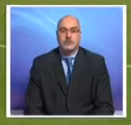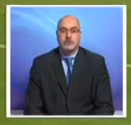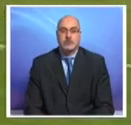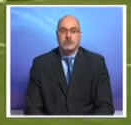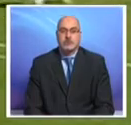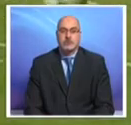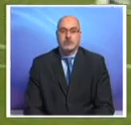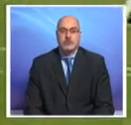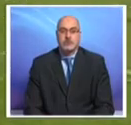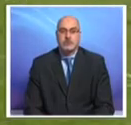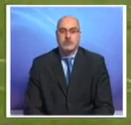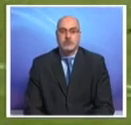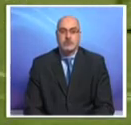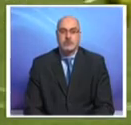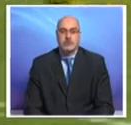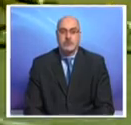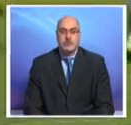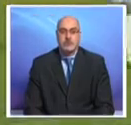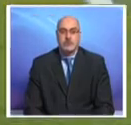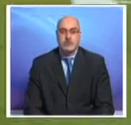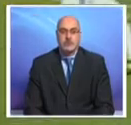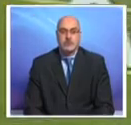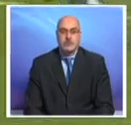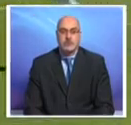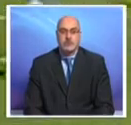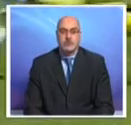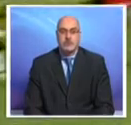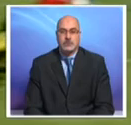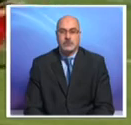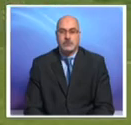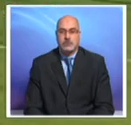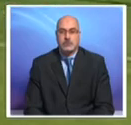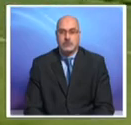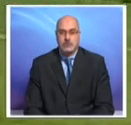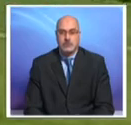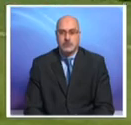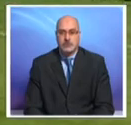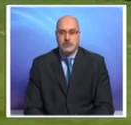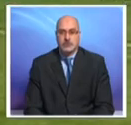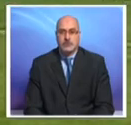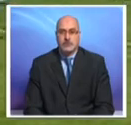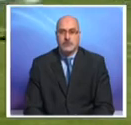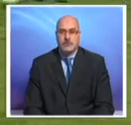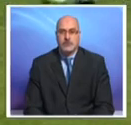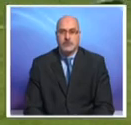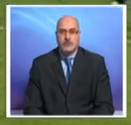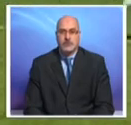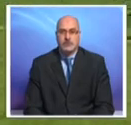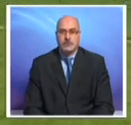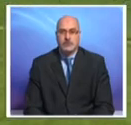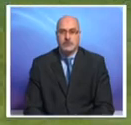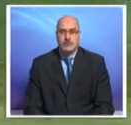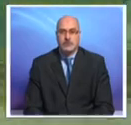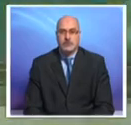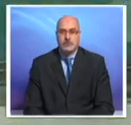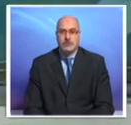revoit encore au ralenti. Et là, il y a Apedi qui était distrait, qui n'a pas vu Oussama arriver. Il a surgi comme un